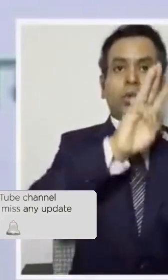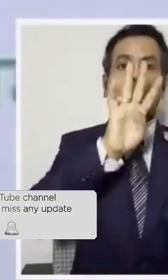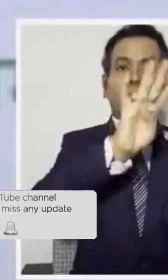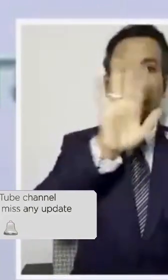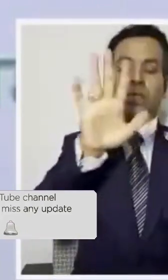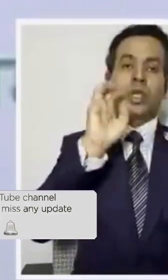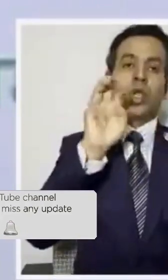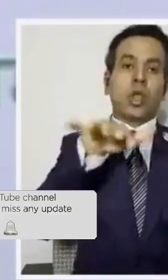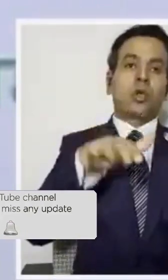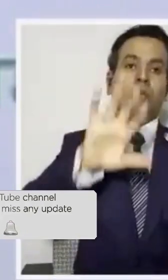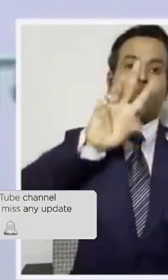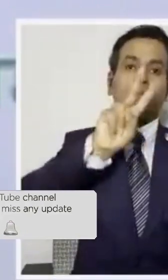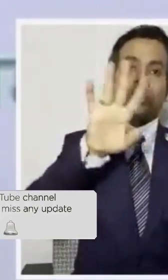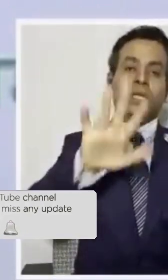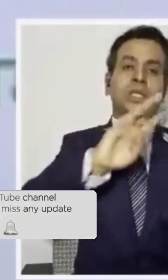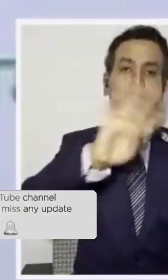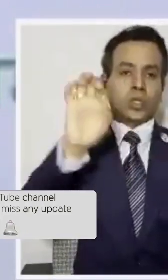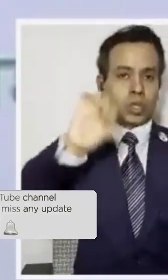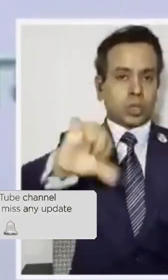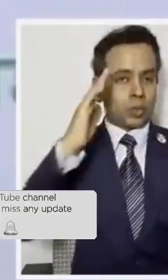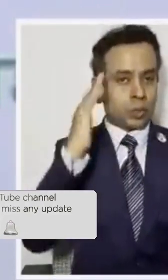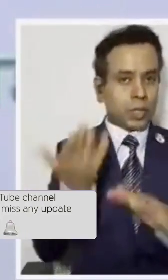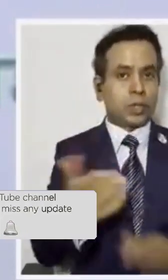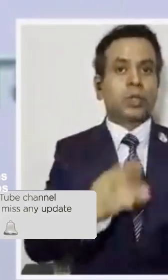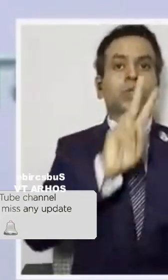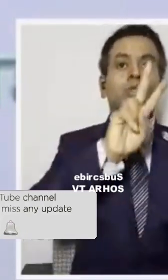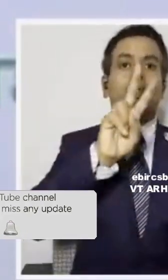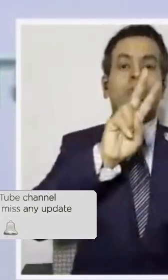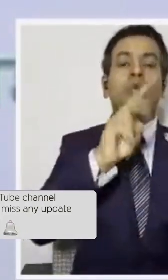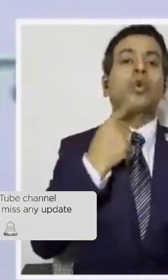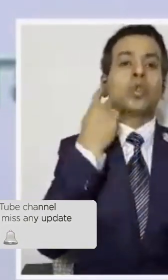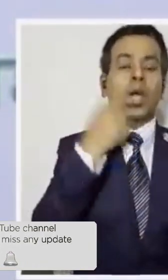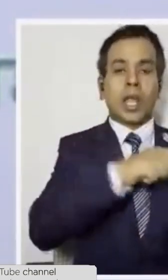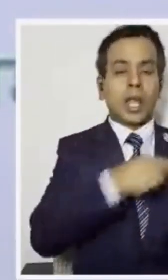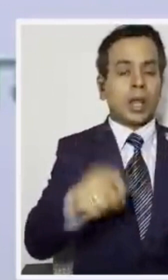24 ঘন্টায় 5,336 জন এবং এ পর্যন্ত